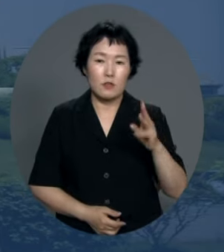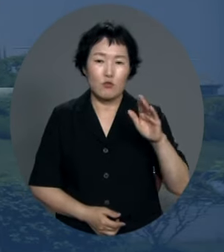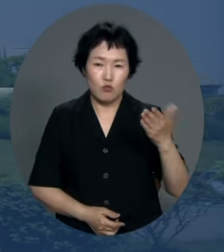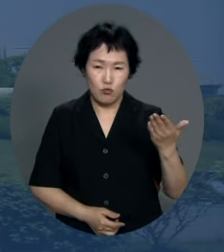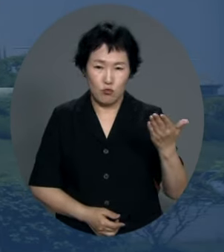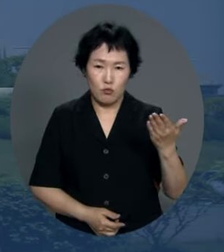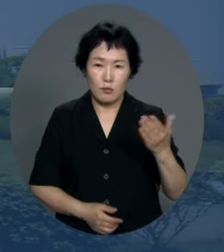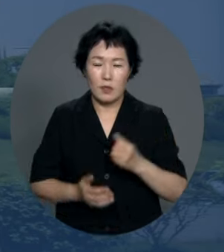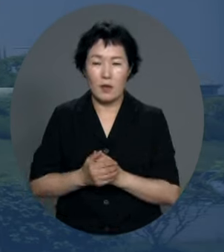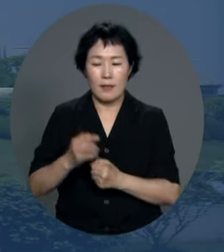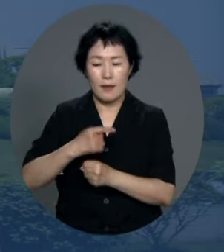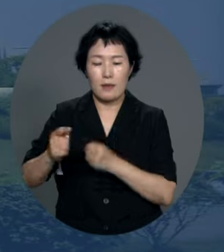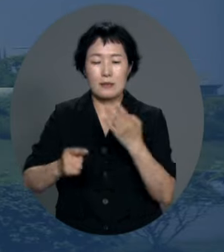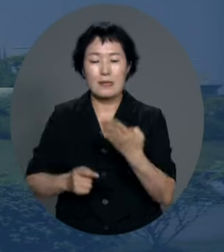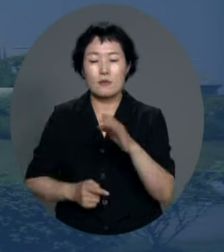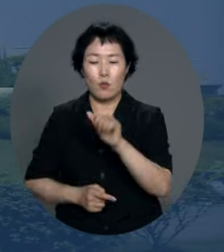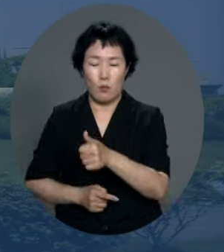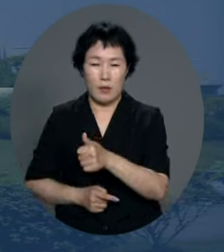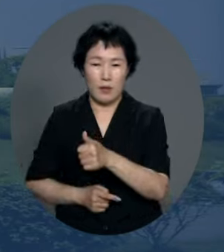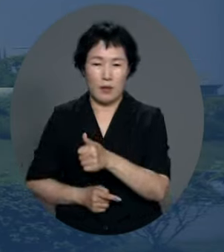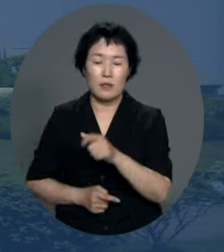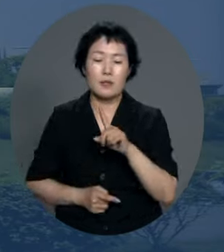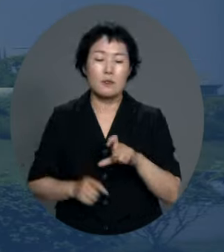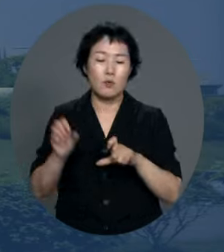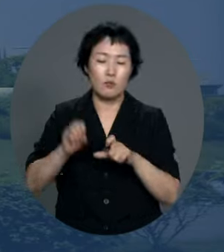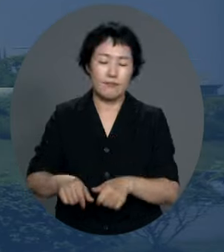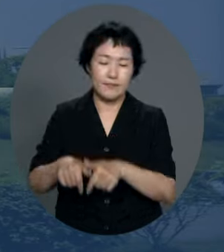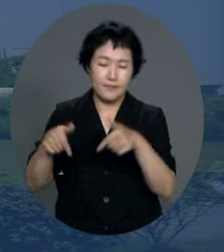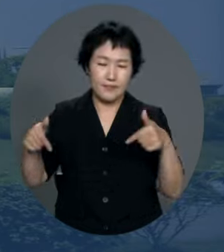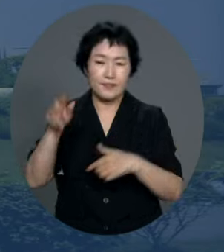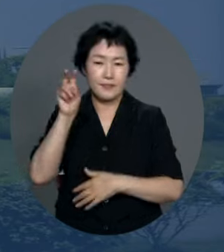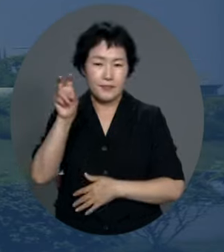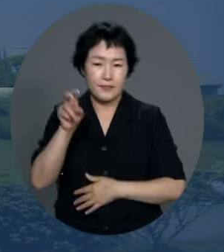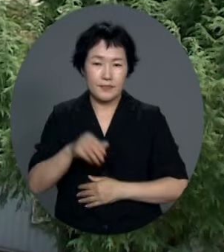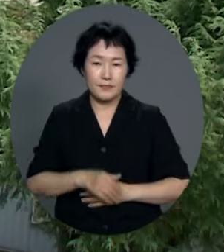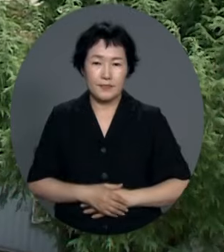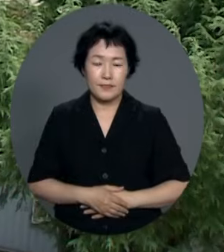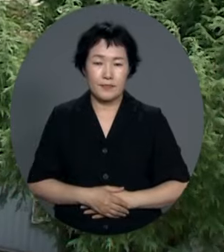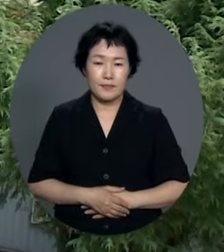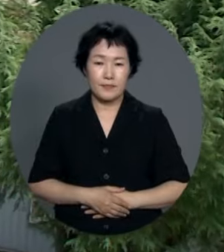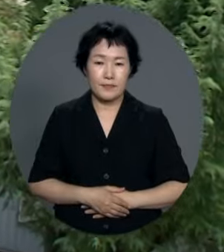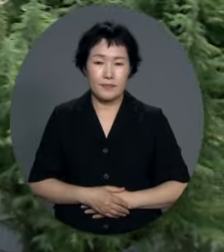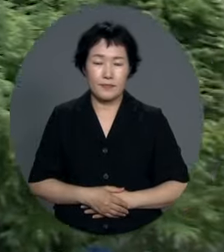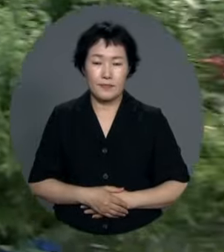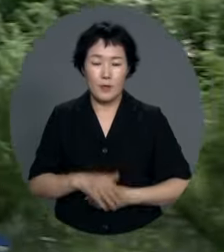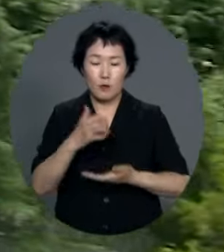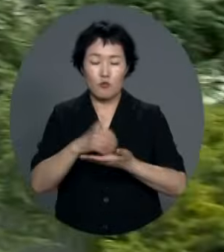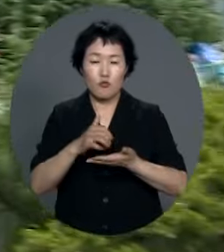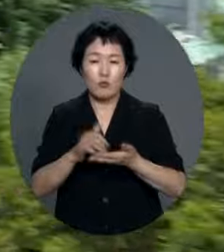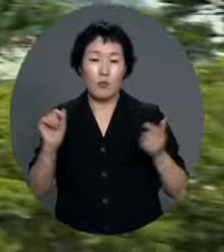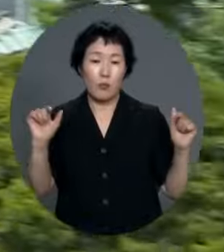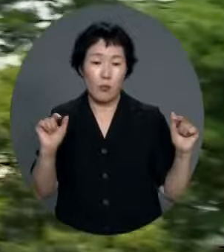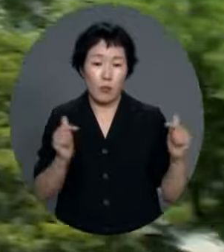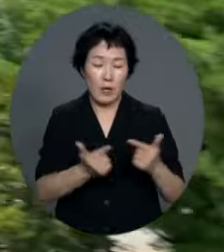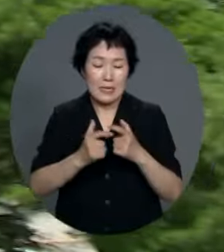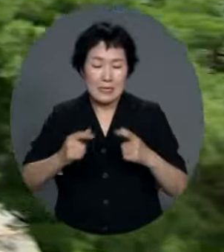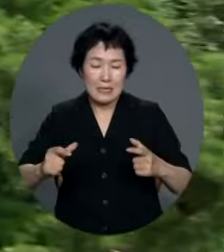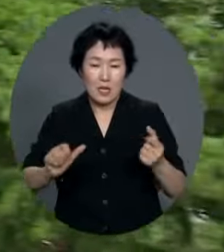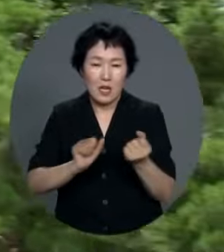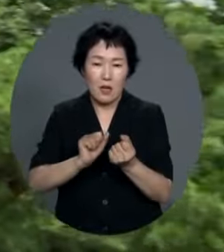내년엔 4,500여 명으로 오히려 15% 가량 증가했습니다 정원 감축이 지역 경제